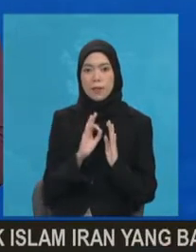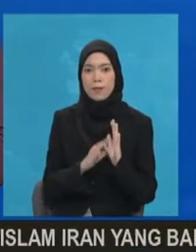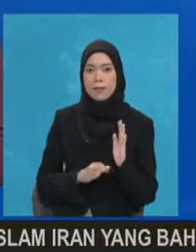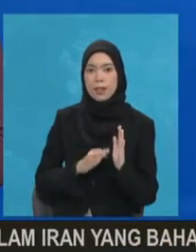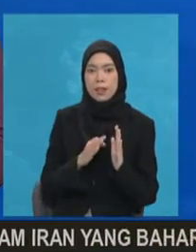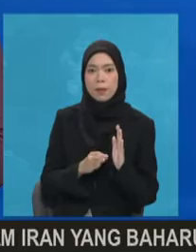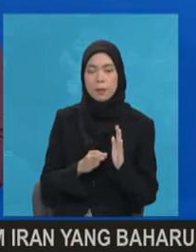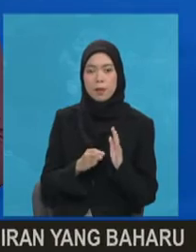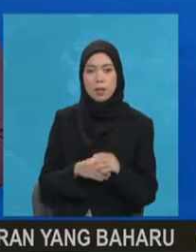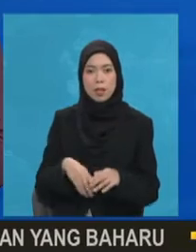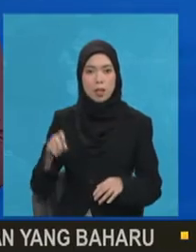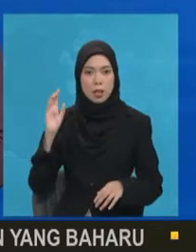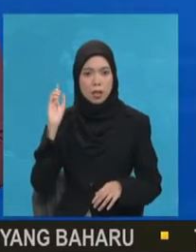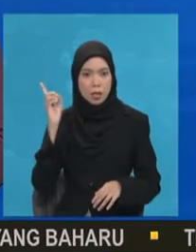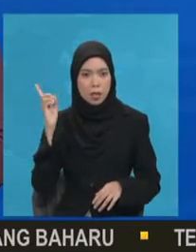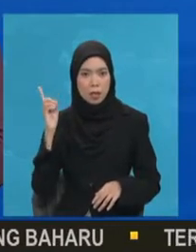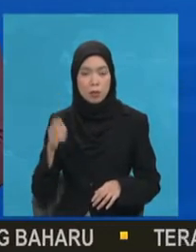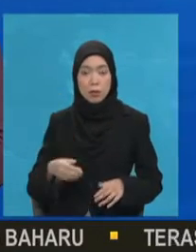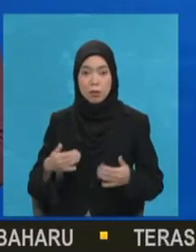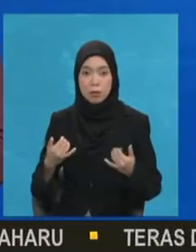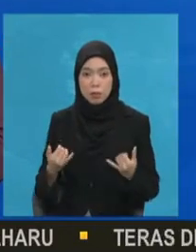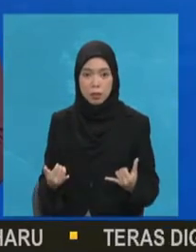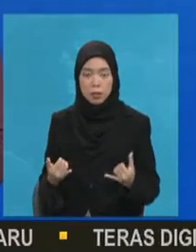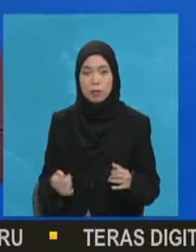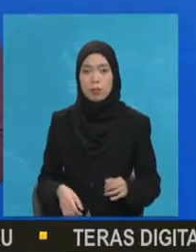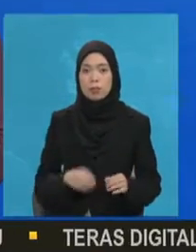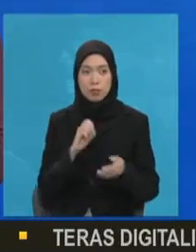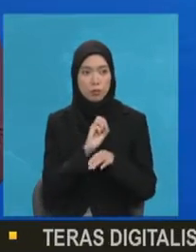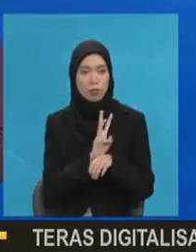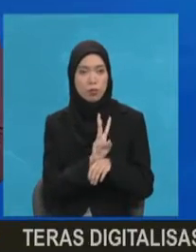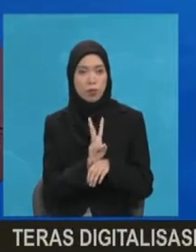apabila filmnya dihasilkan boleh ditayangkan semalam